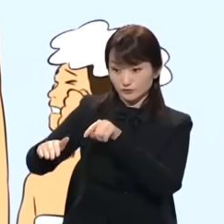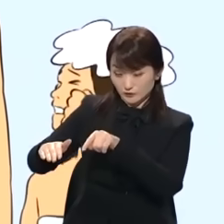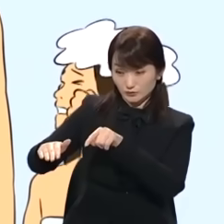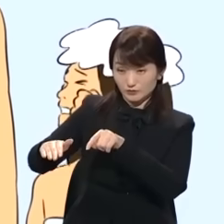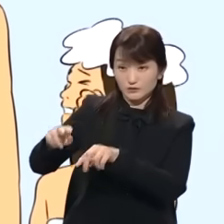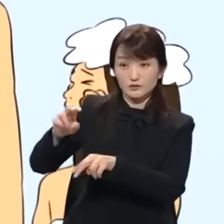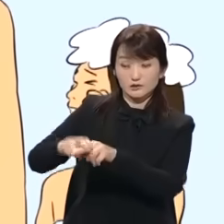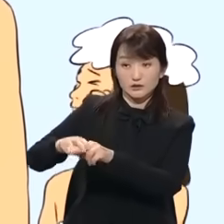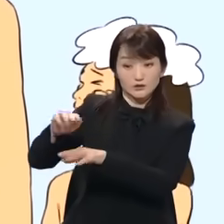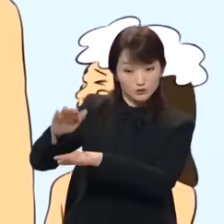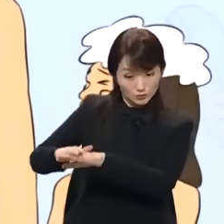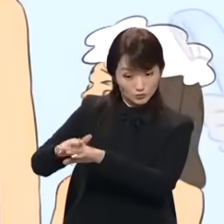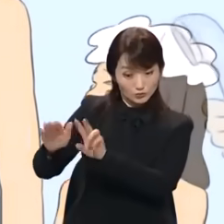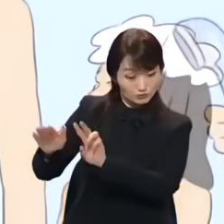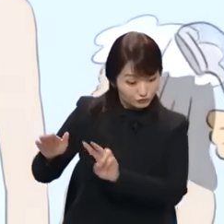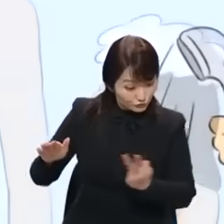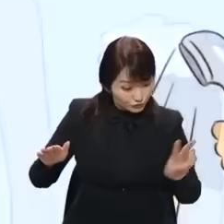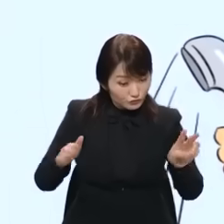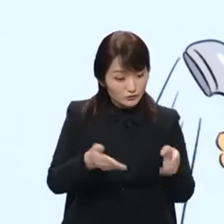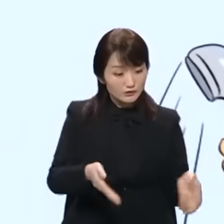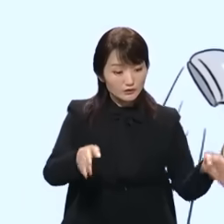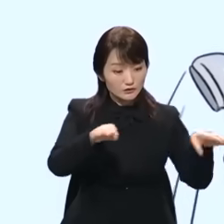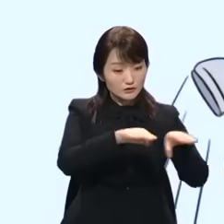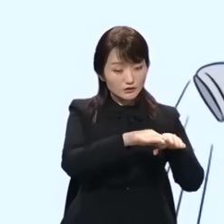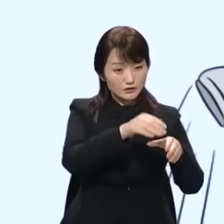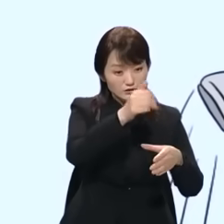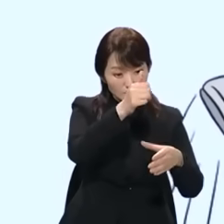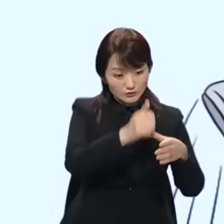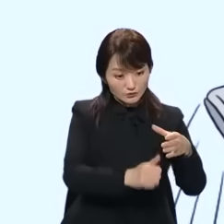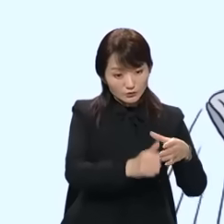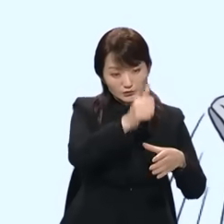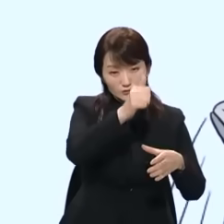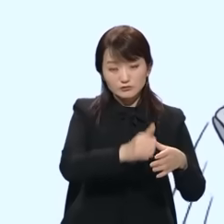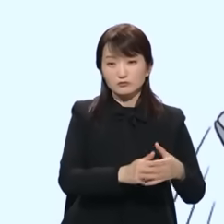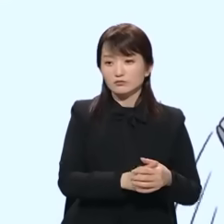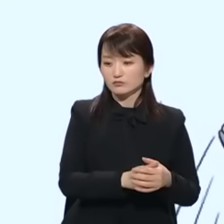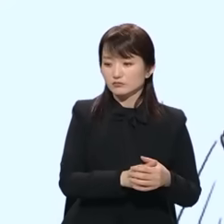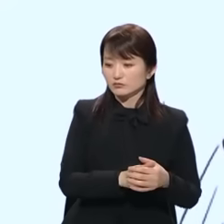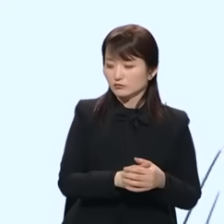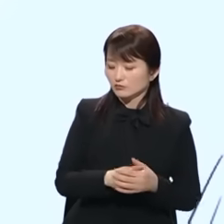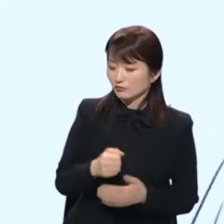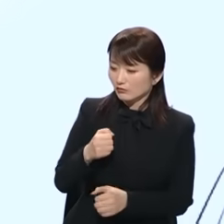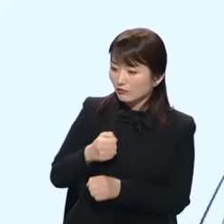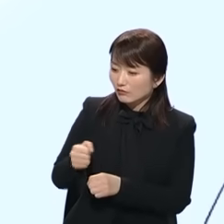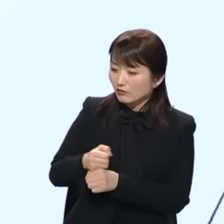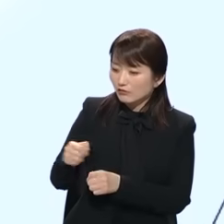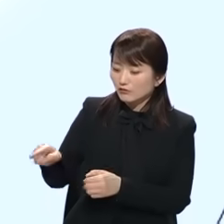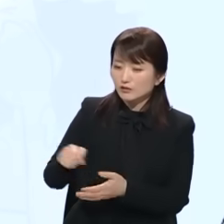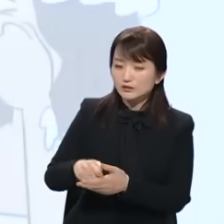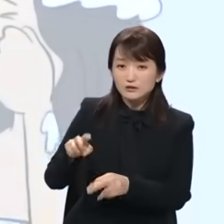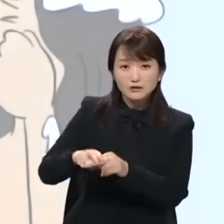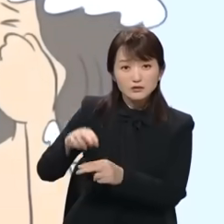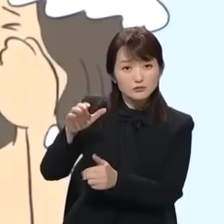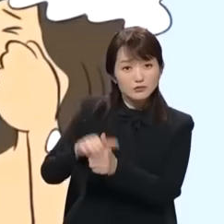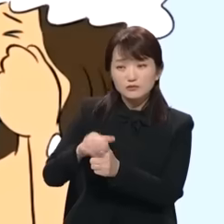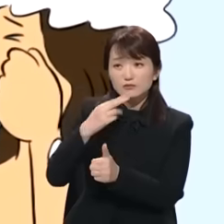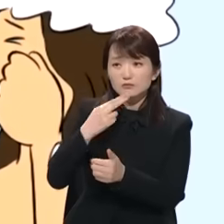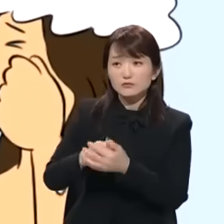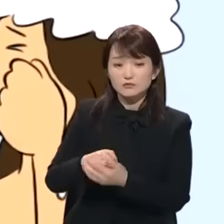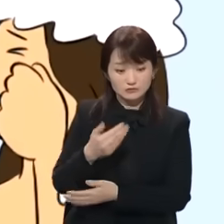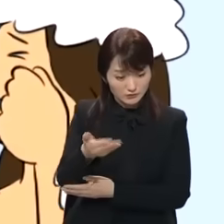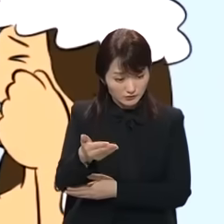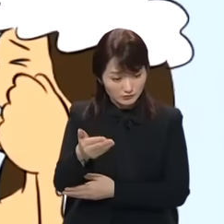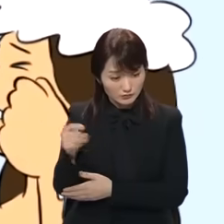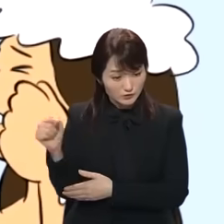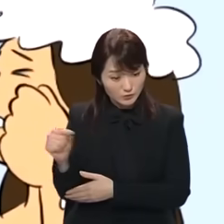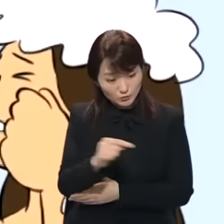맡아두고 아이랑 같이 탕에 들어갔다 나온 그런 상황인 겁니다 너무 황당해요 아니 자리 맞는게 어디냐 그럼 당신이 탕에 있는